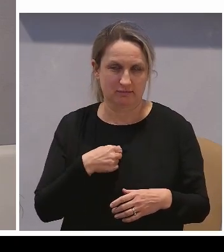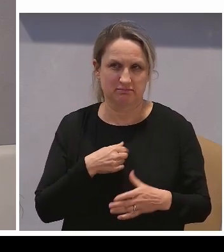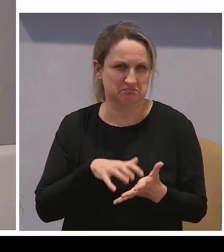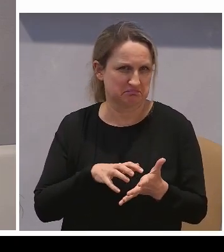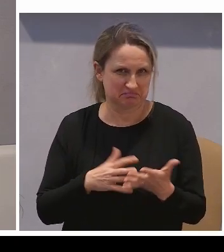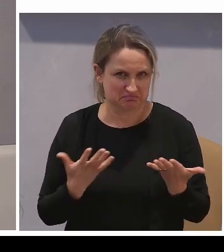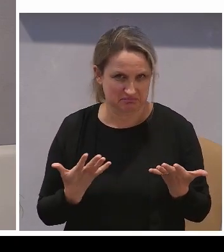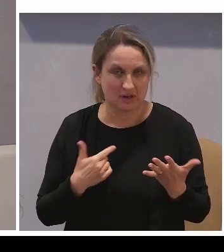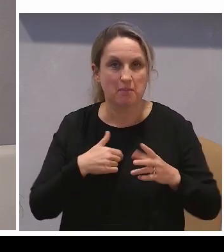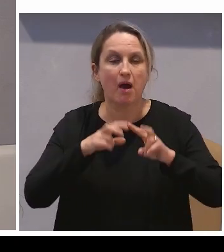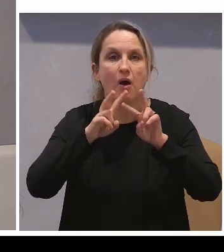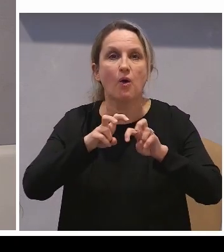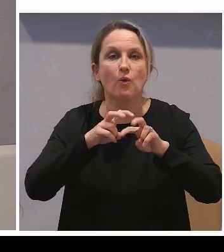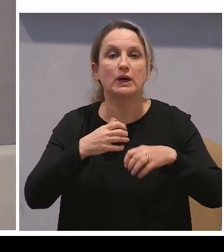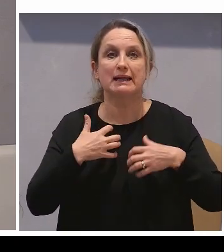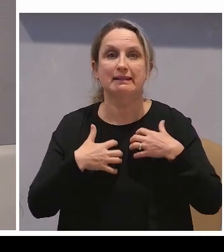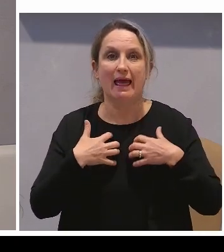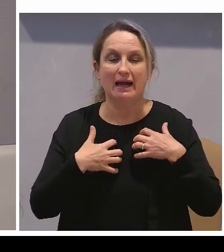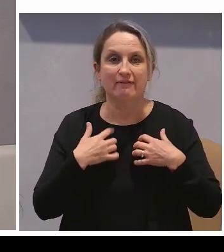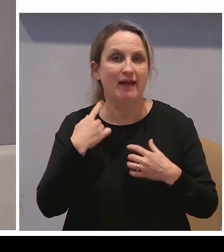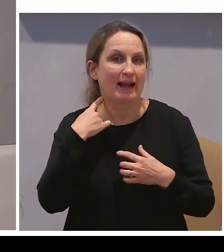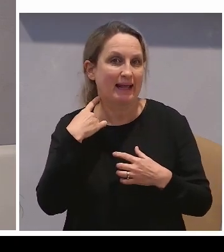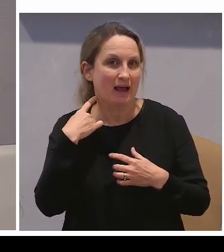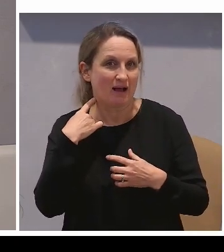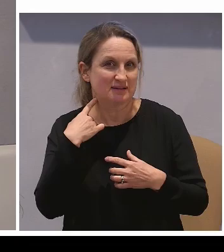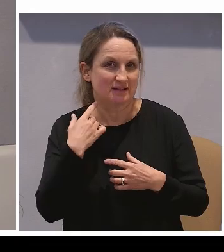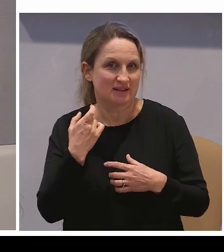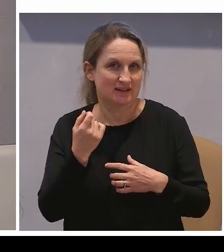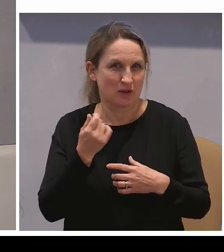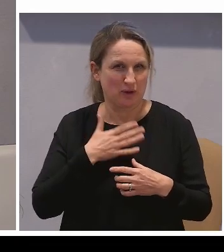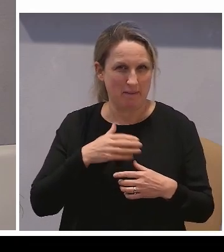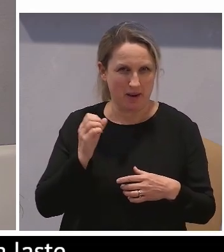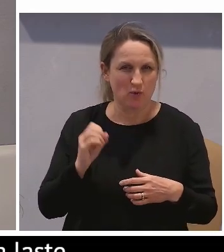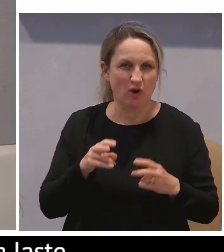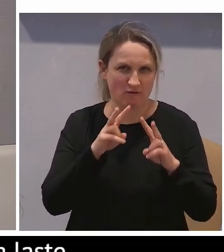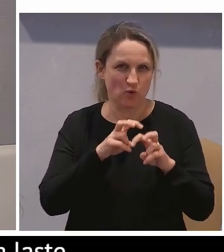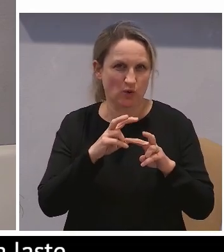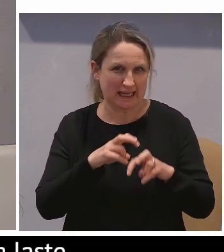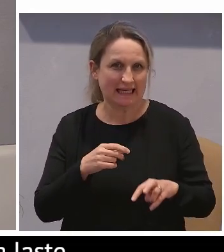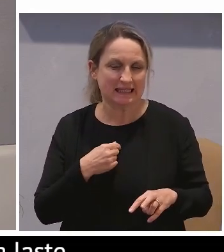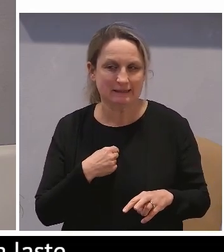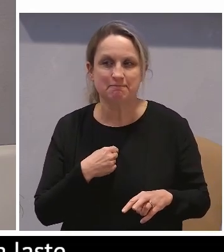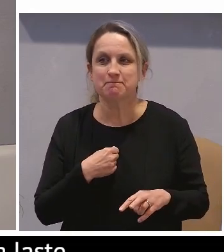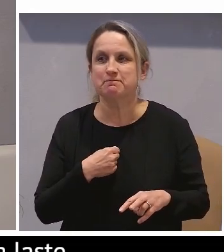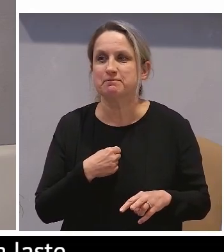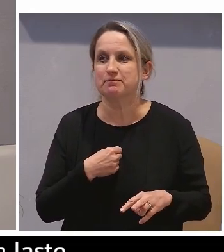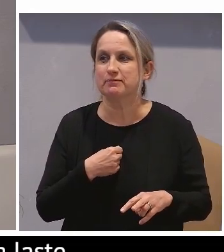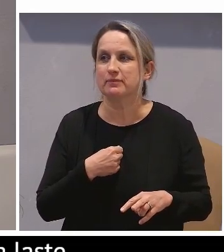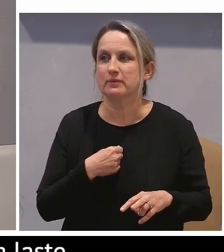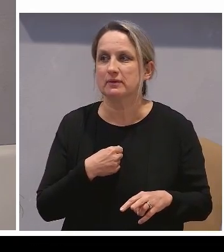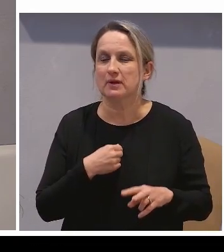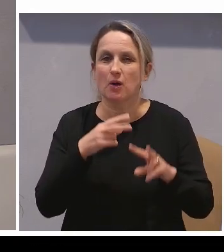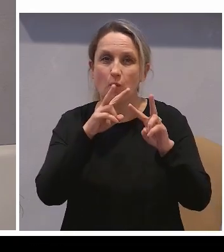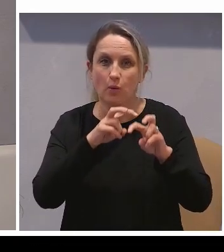uurin neurologists, närve and ja lihaseid I'm a ja tugevama neurophysiologist õlikonda myself in my daily job, ja meaning I saan